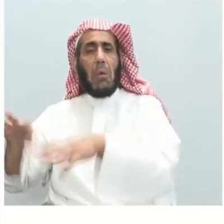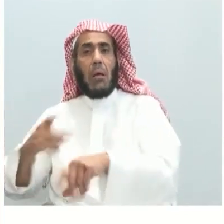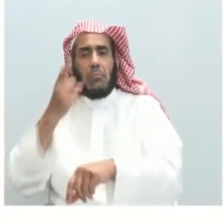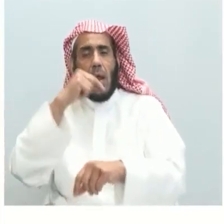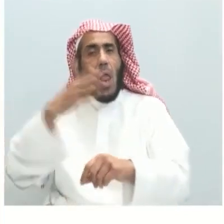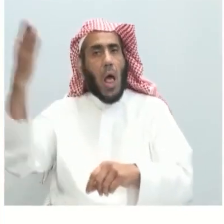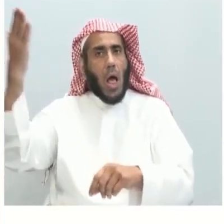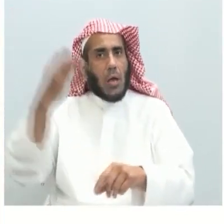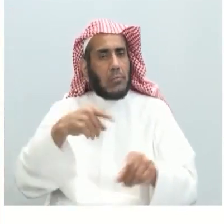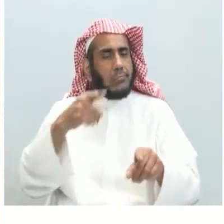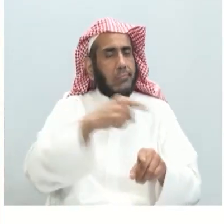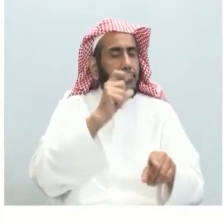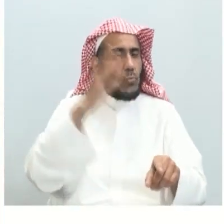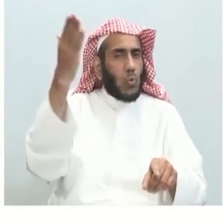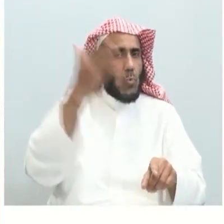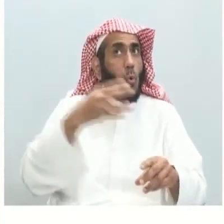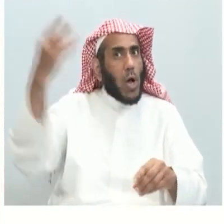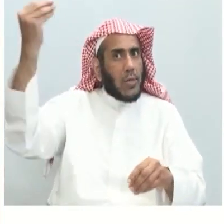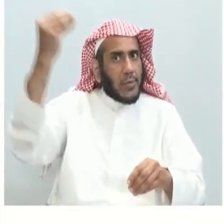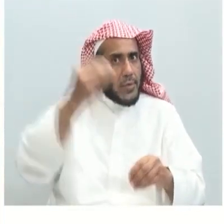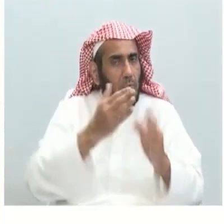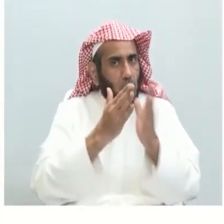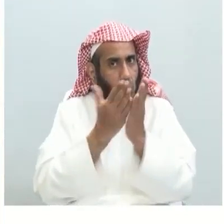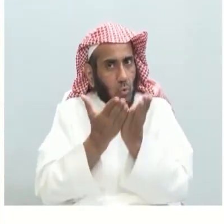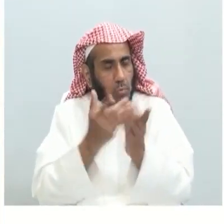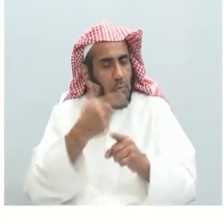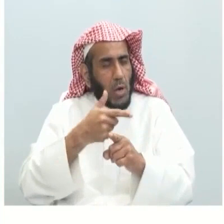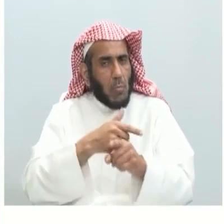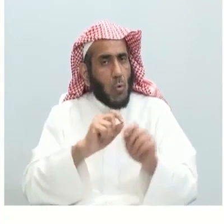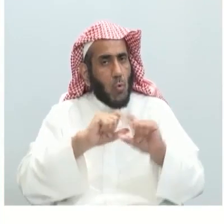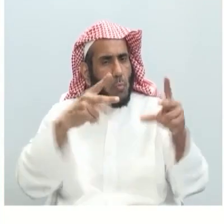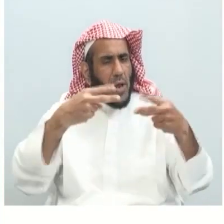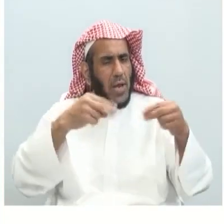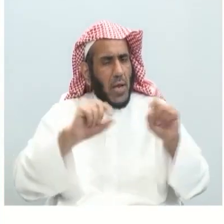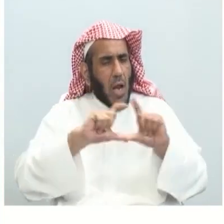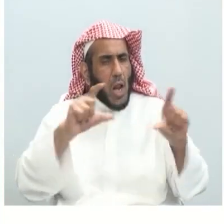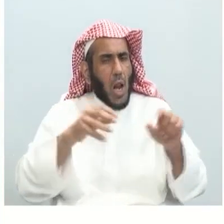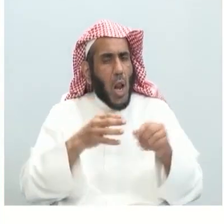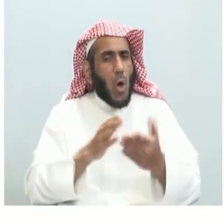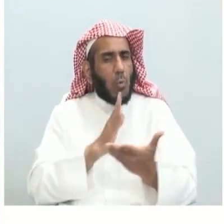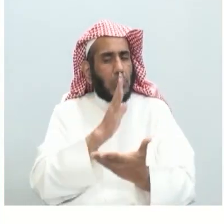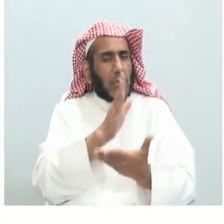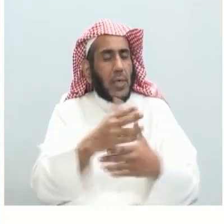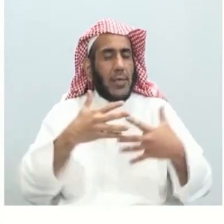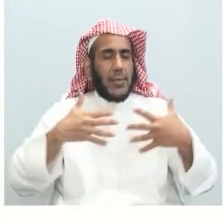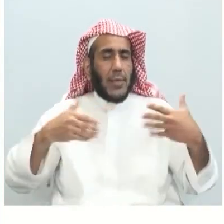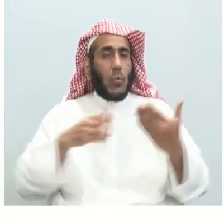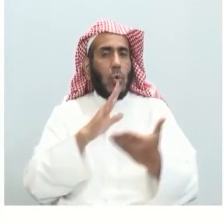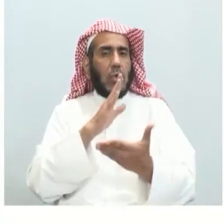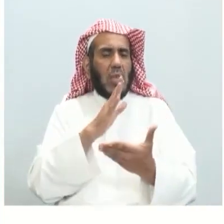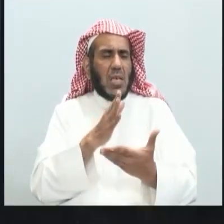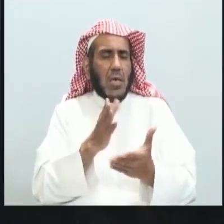ارسل اليهم رسلا وانزل عليهم كتبا لماذا ليبين لهم طريق السعاده وطريق